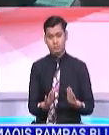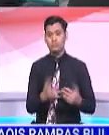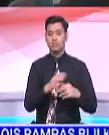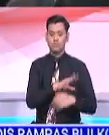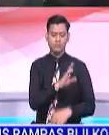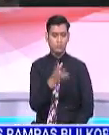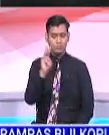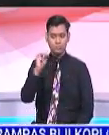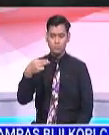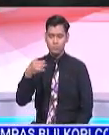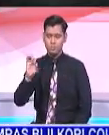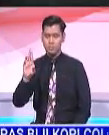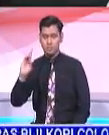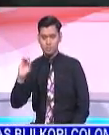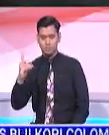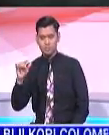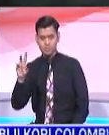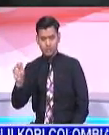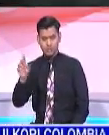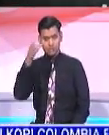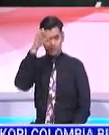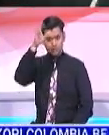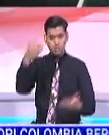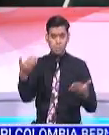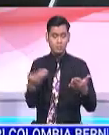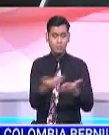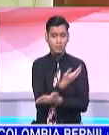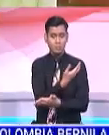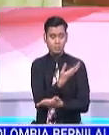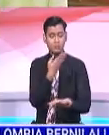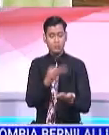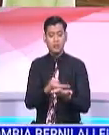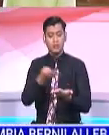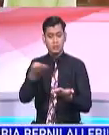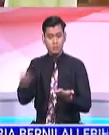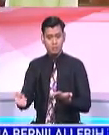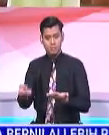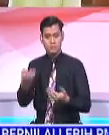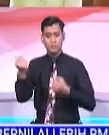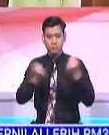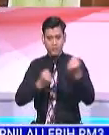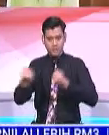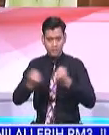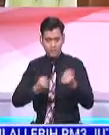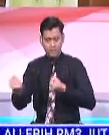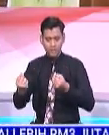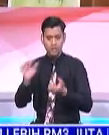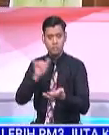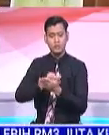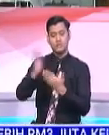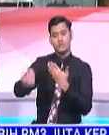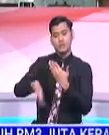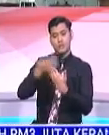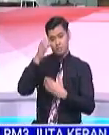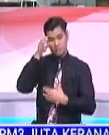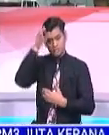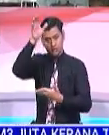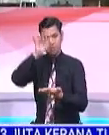buat kali ini. Sebelum berpisah, kita lihat tinjauan cuaca bagi bandar-bandar utama di seluruh negara. Assalamualaikum dan salam